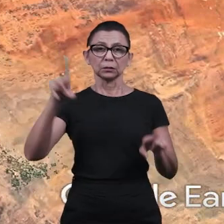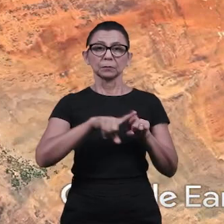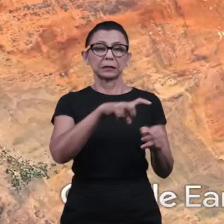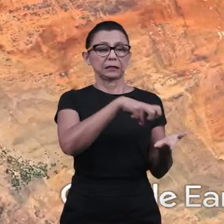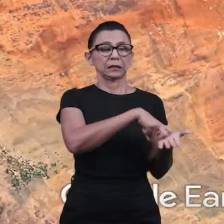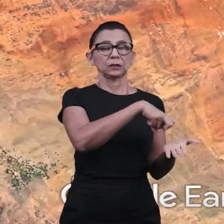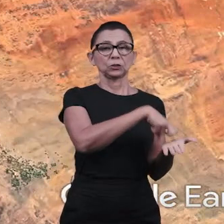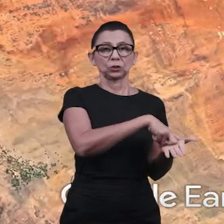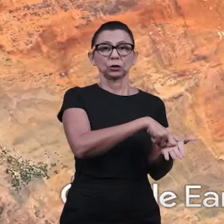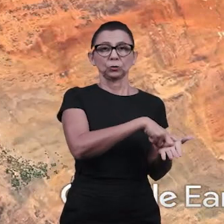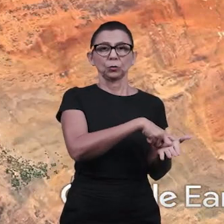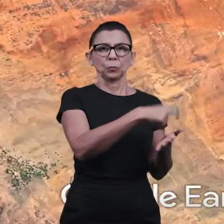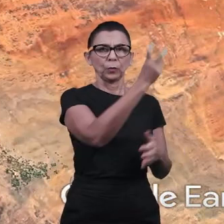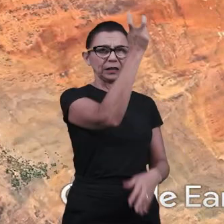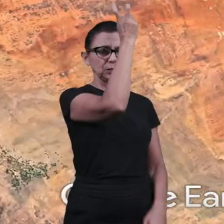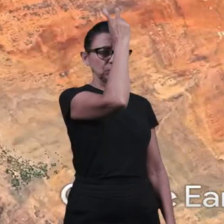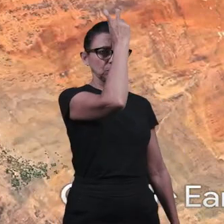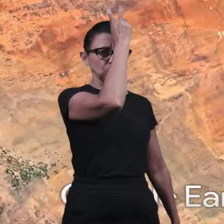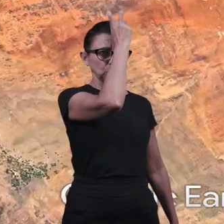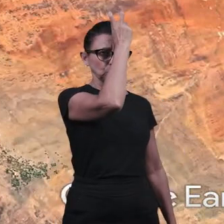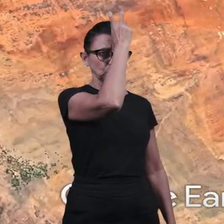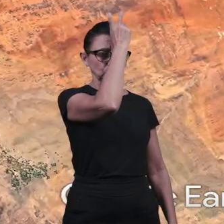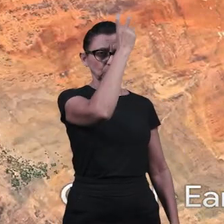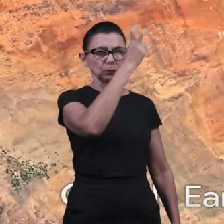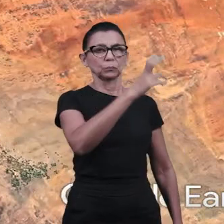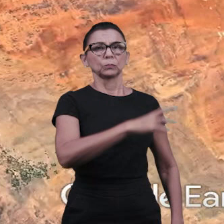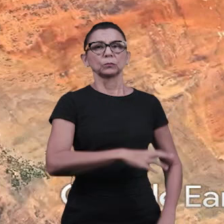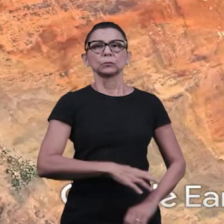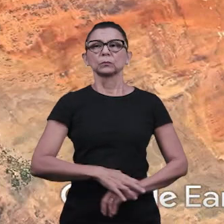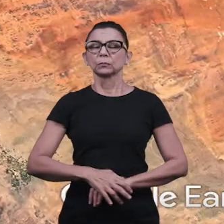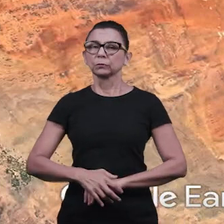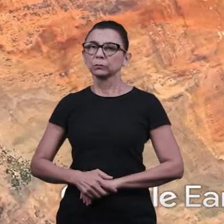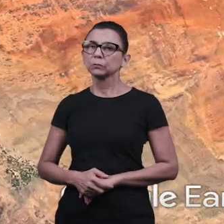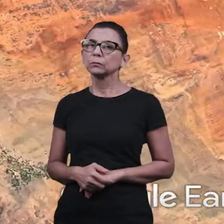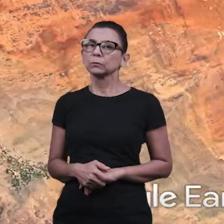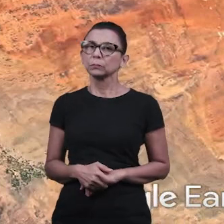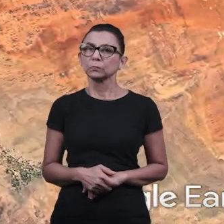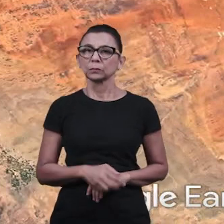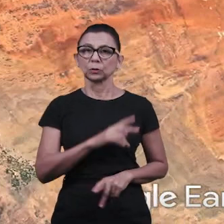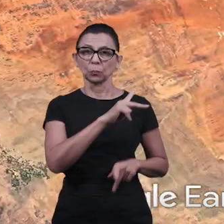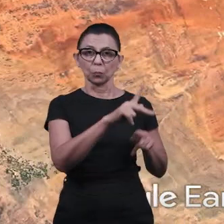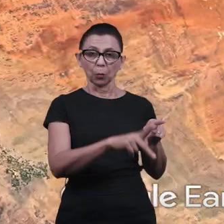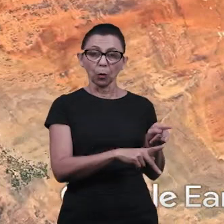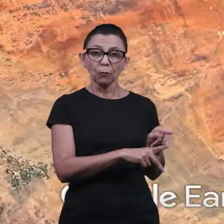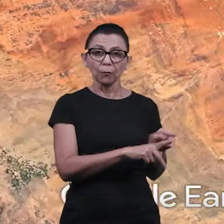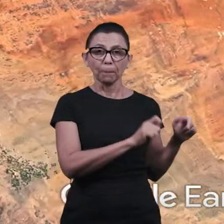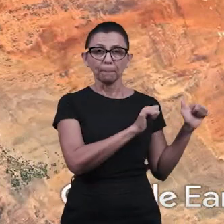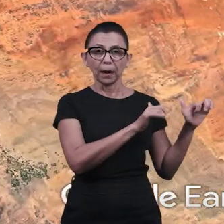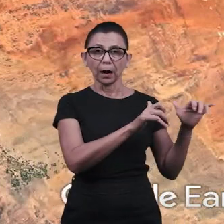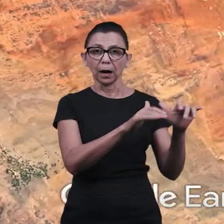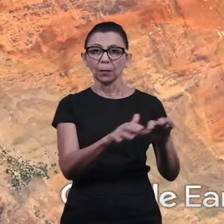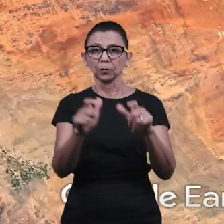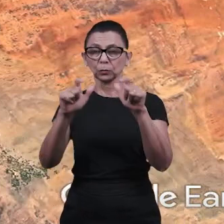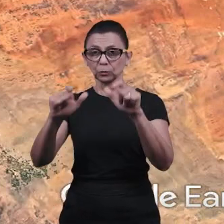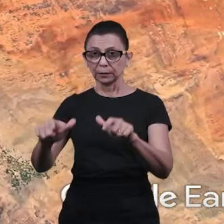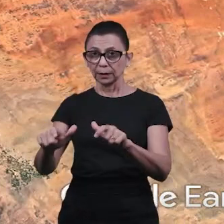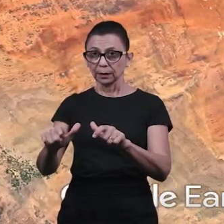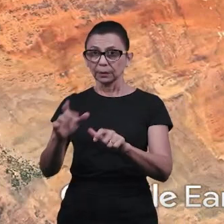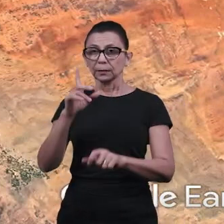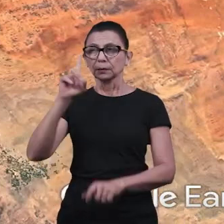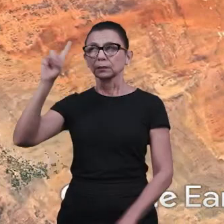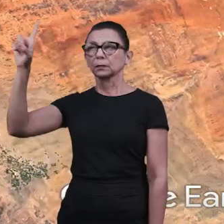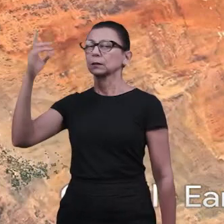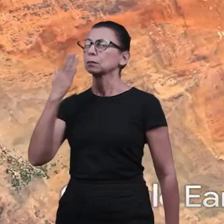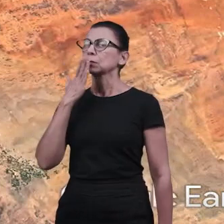sortie était vers une terre promise par Dieu. Exactement. Donc, ils ont marché, la Bible dit,